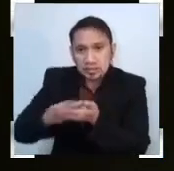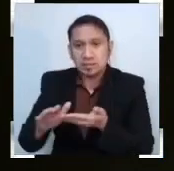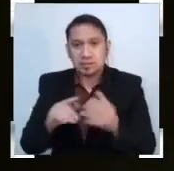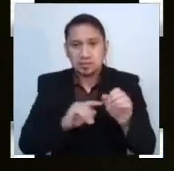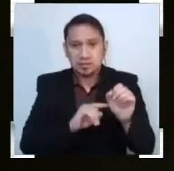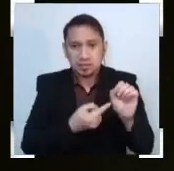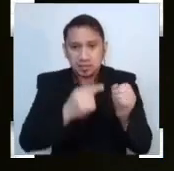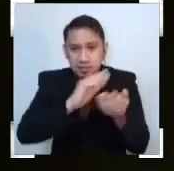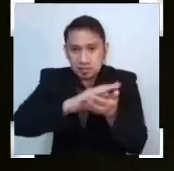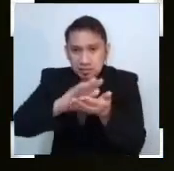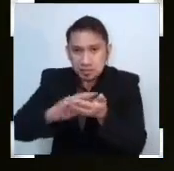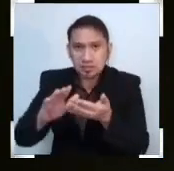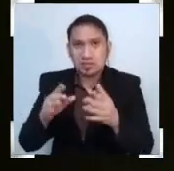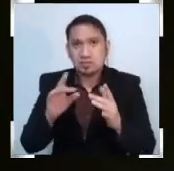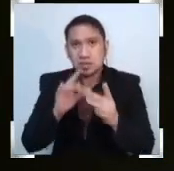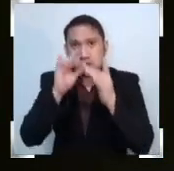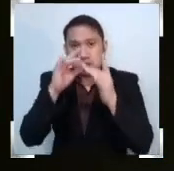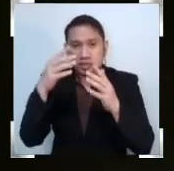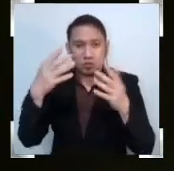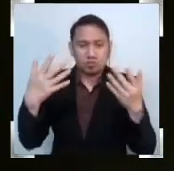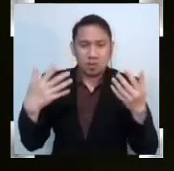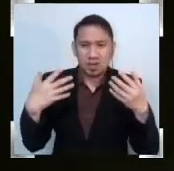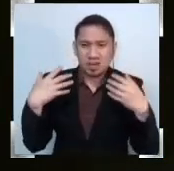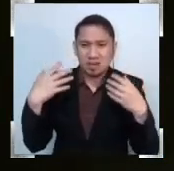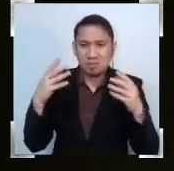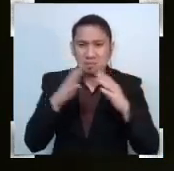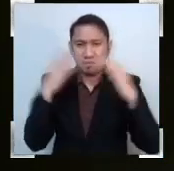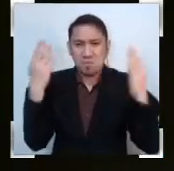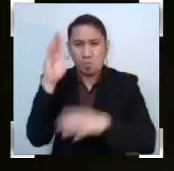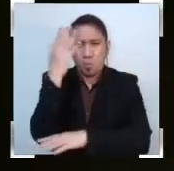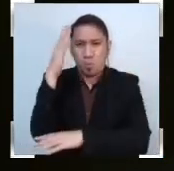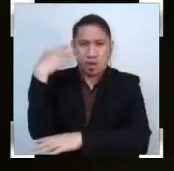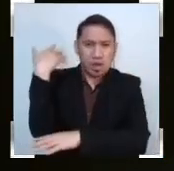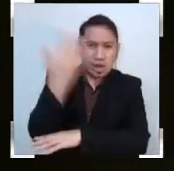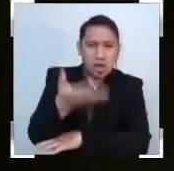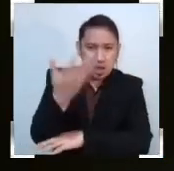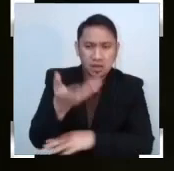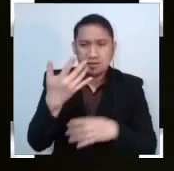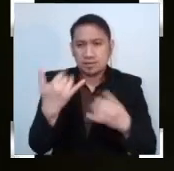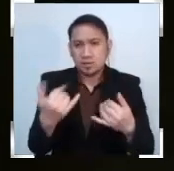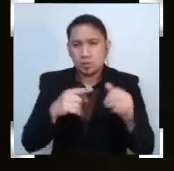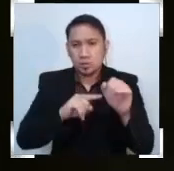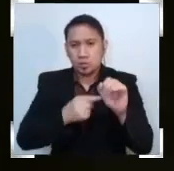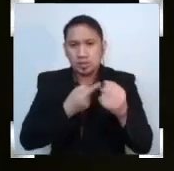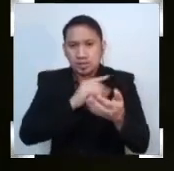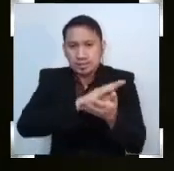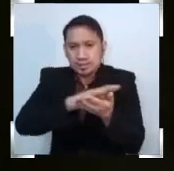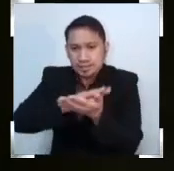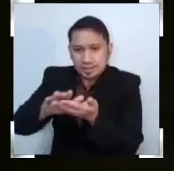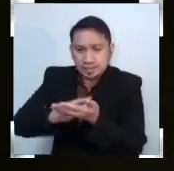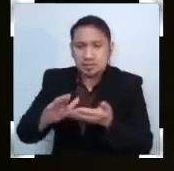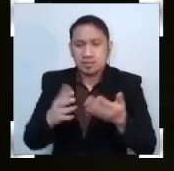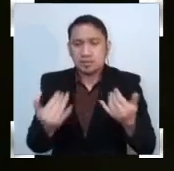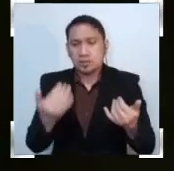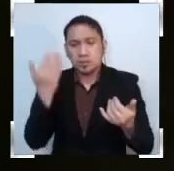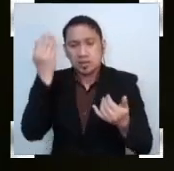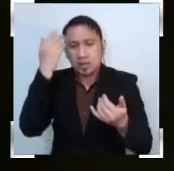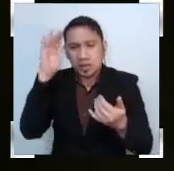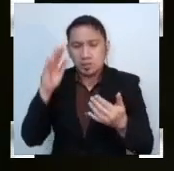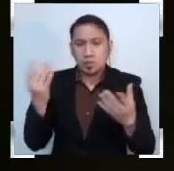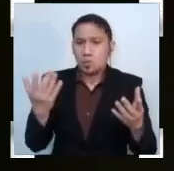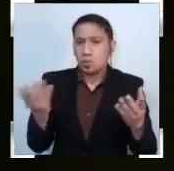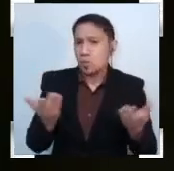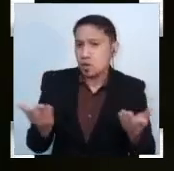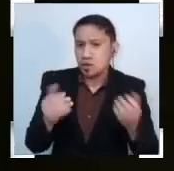mga nagbagsakan ng mga malalaking punong kahoy. Dito nga sa likod natin, wala pa tayong impormasyon kung hanggang saan yung pwede lang madaanan dyan